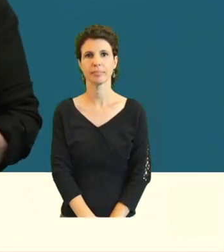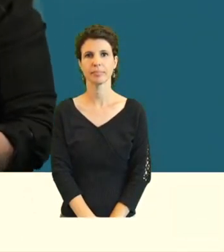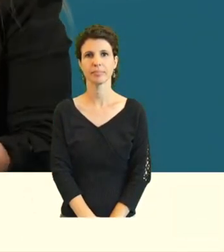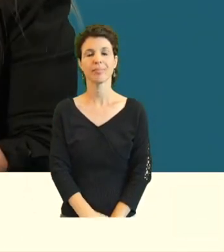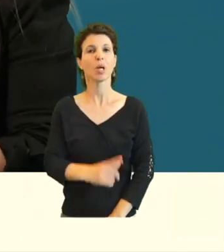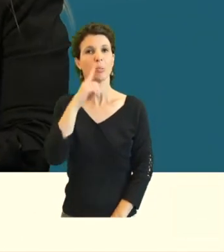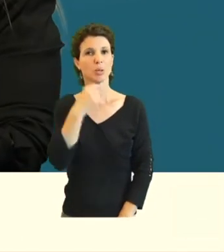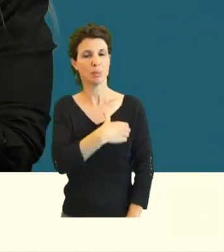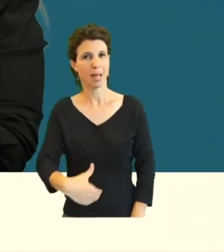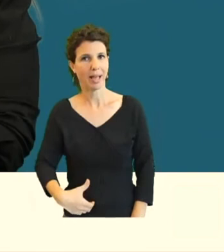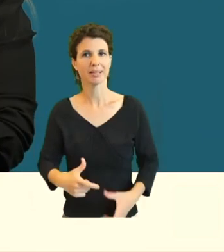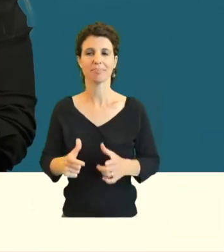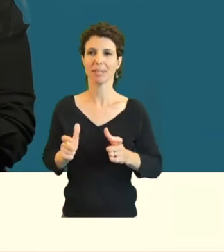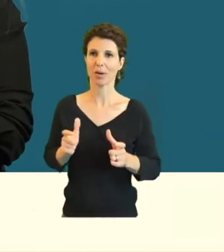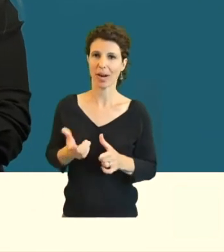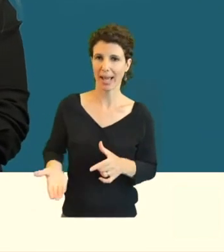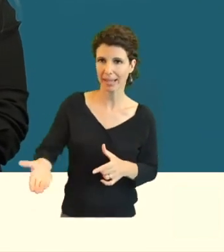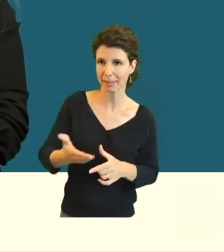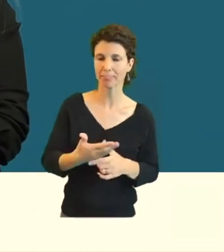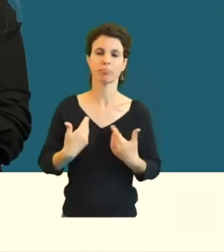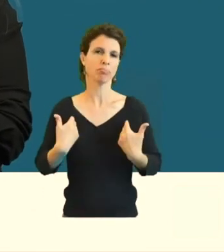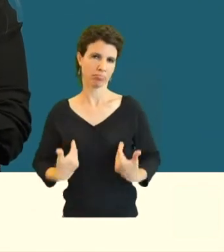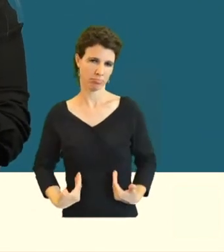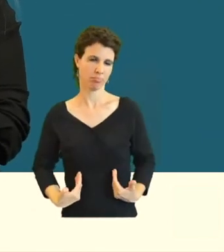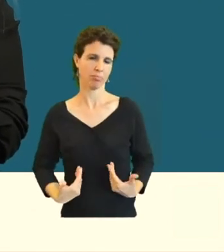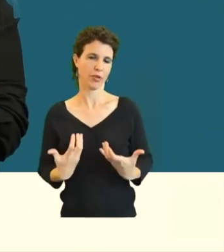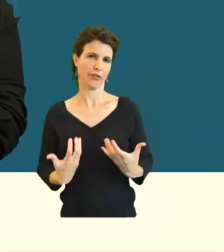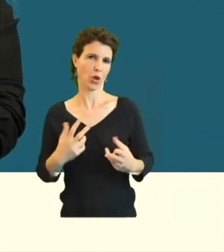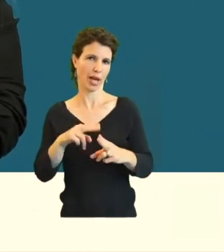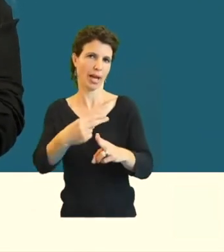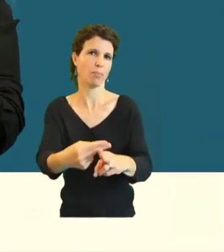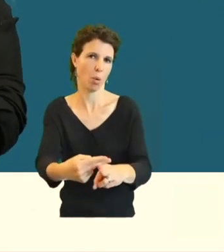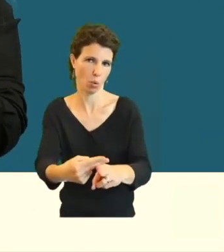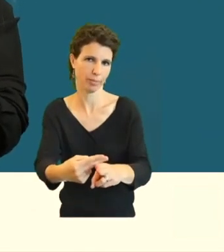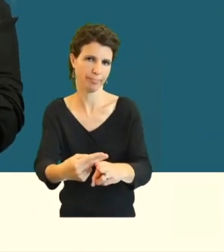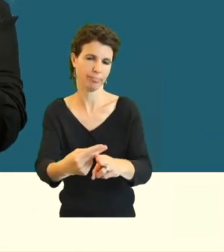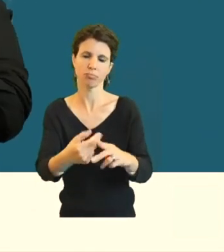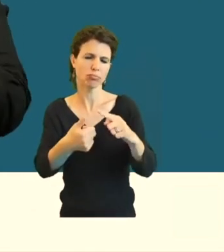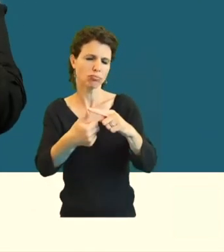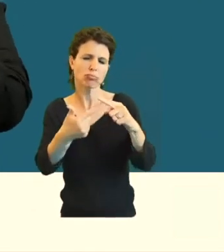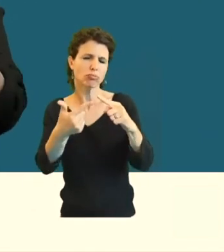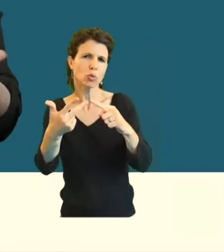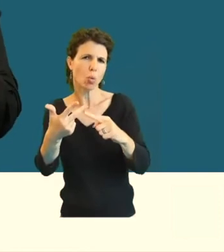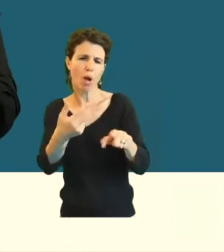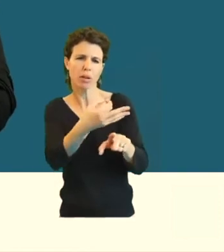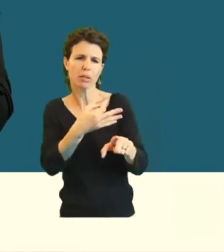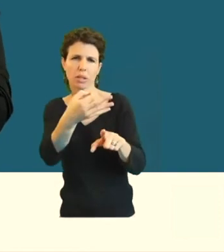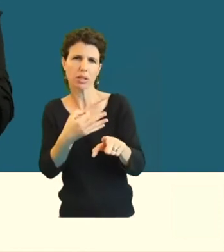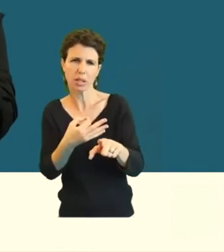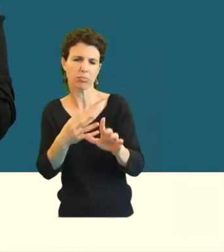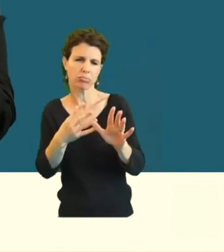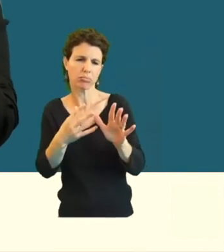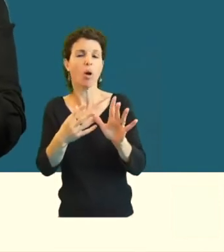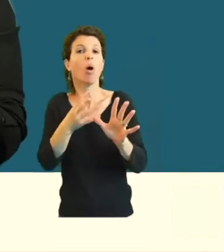Monsieur le maire, mes chers collègues, si vous me le permettez, je souhaiterais répondre à deux, trois petites choses qui ont été dites, parce qu'on ne parle pas après vous, mais